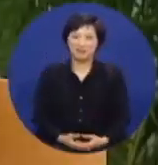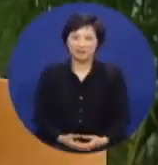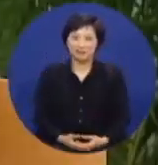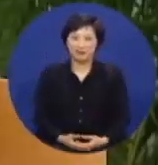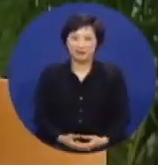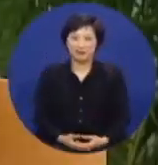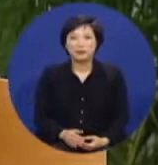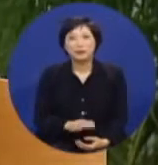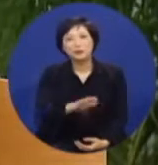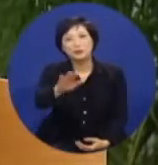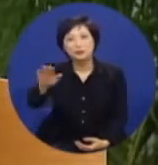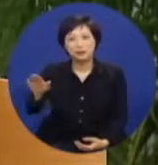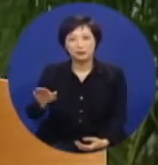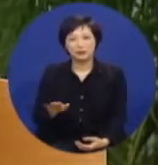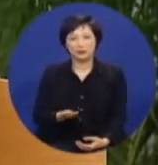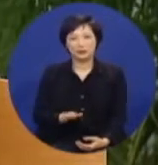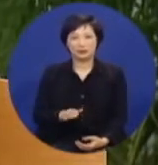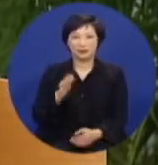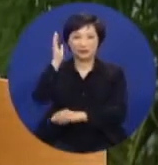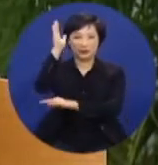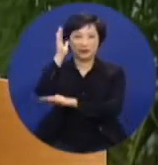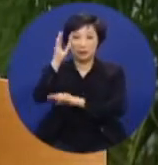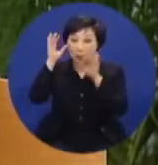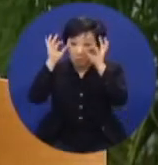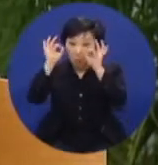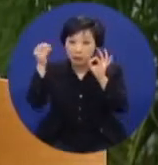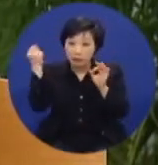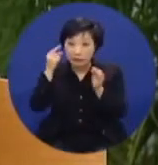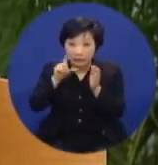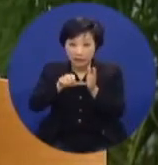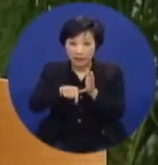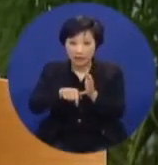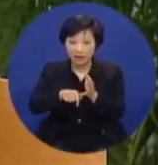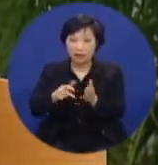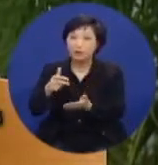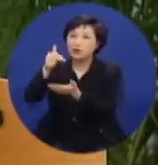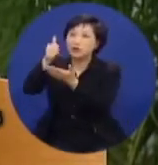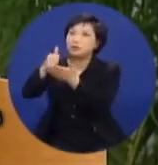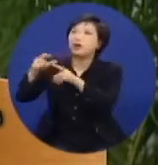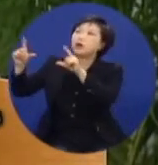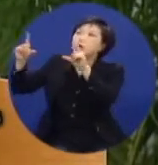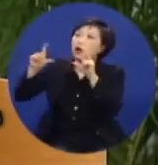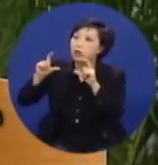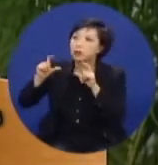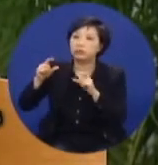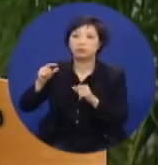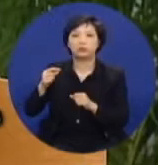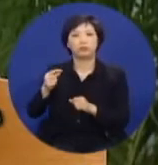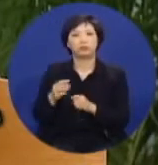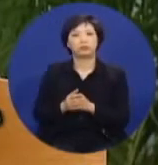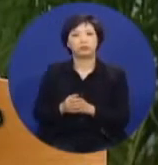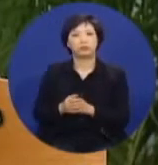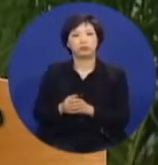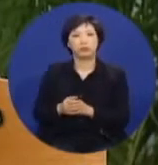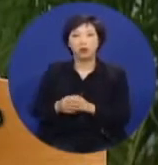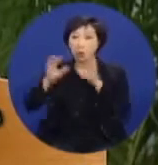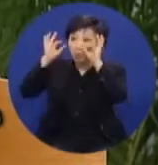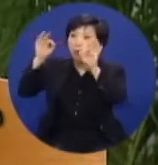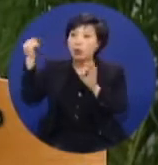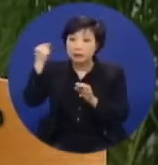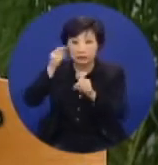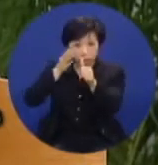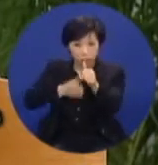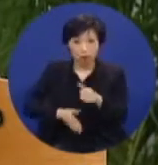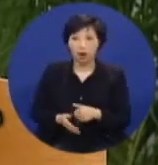은이는 설교를 들을 때 마다 타 주님의 경고의 메시지로 듣고 야